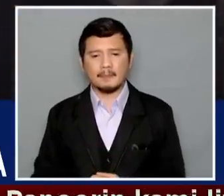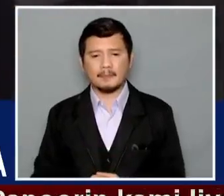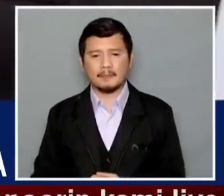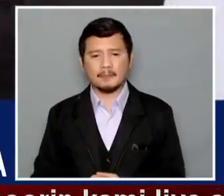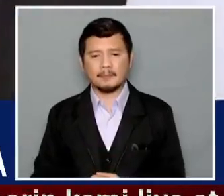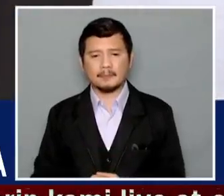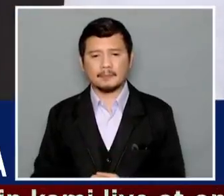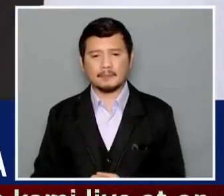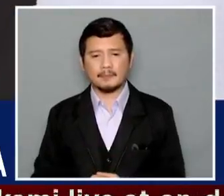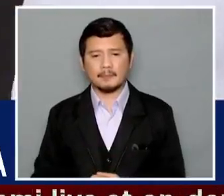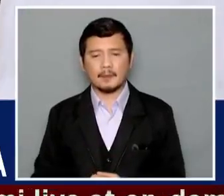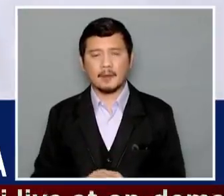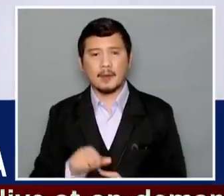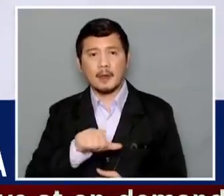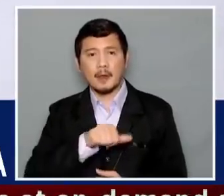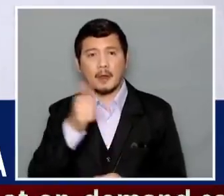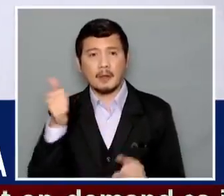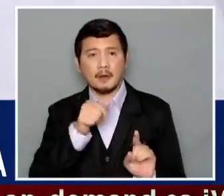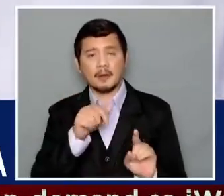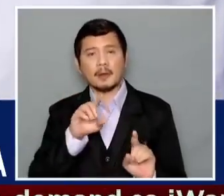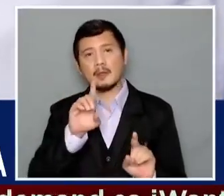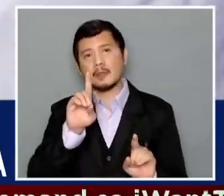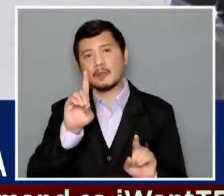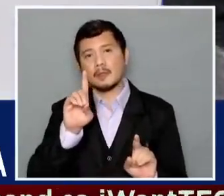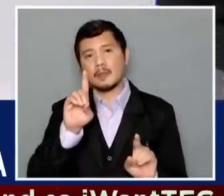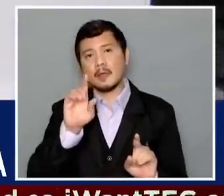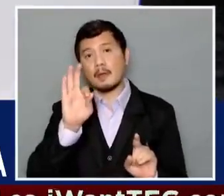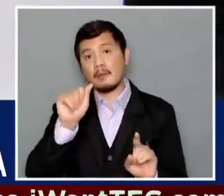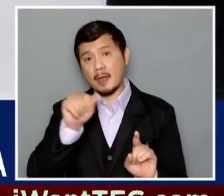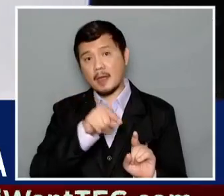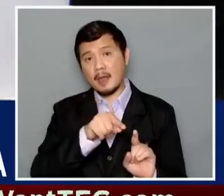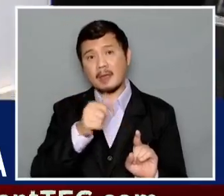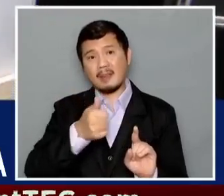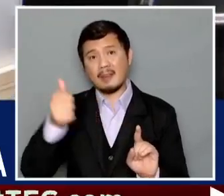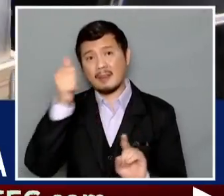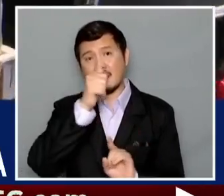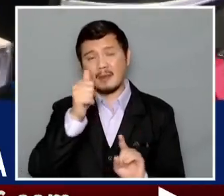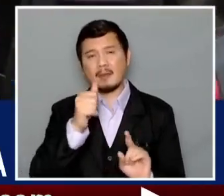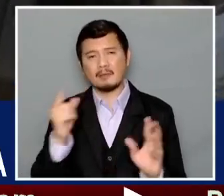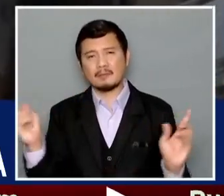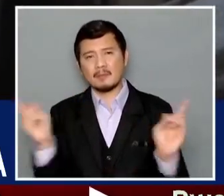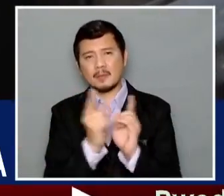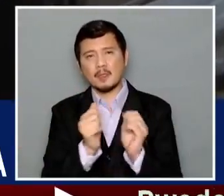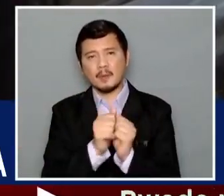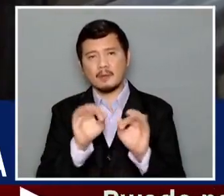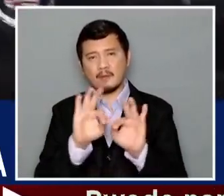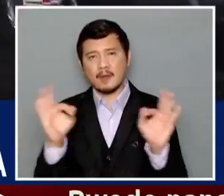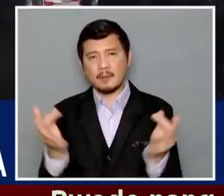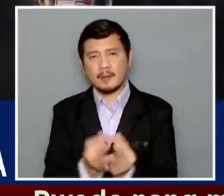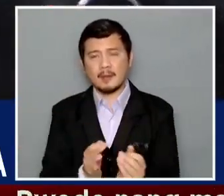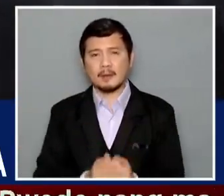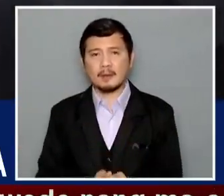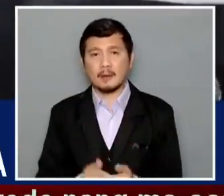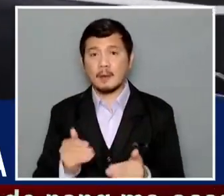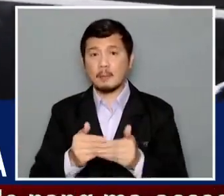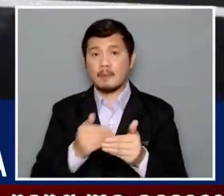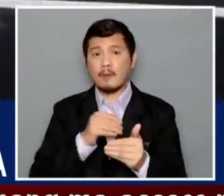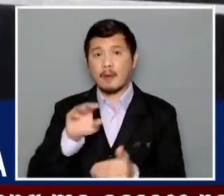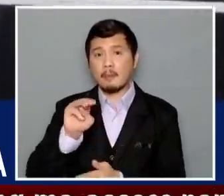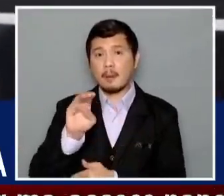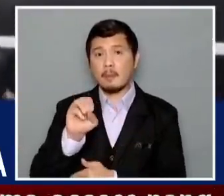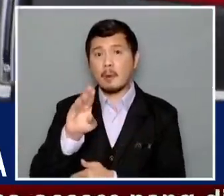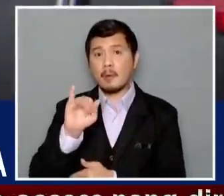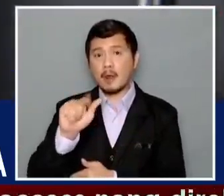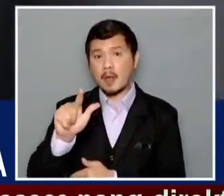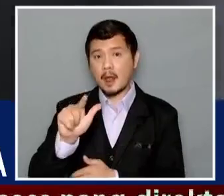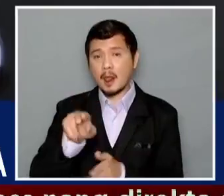Umalalay sa pamilya ang mga kinatawan ng Department of Foreign Affairs. Bago magtungo sa Manila Memorial Park, dumaan muna sa kanilang